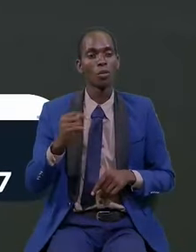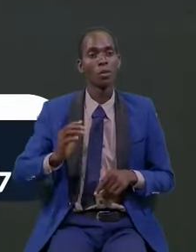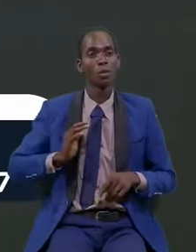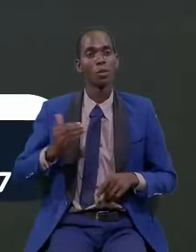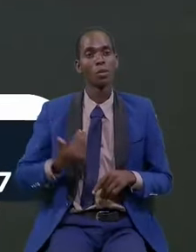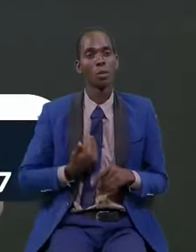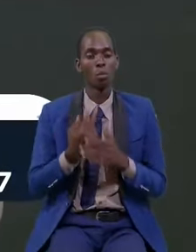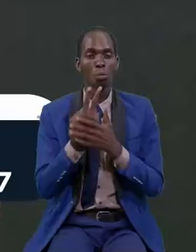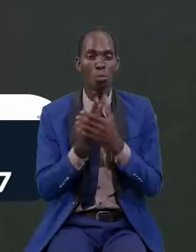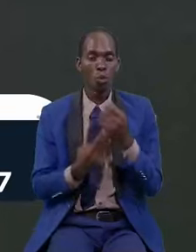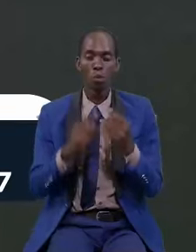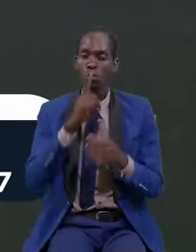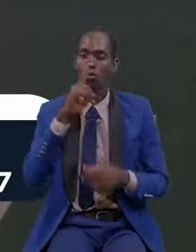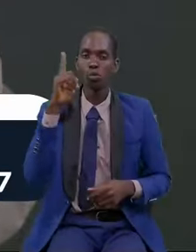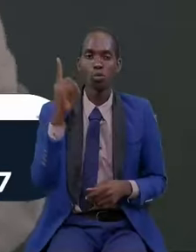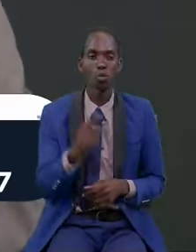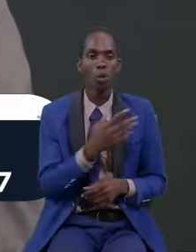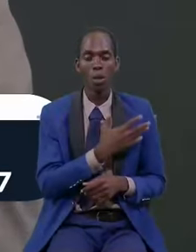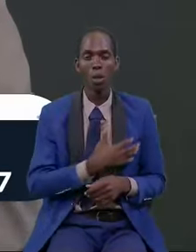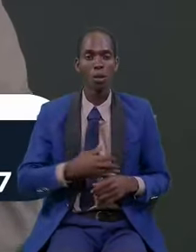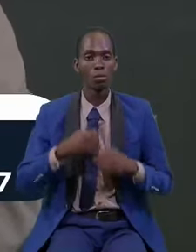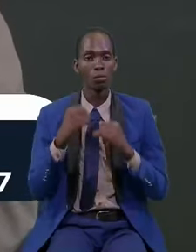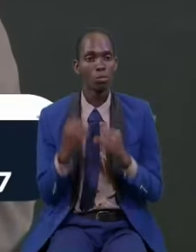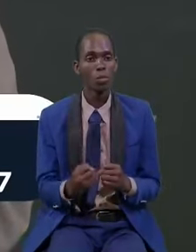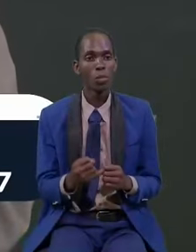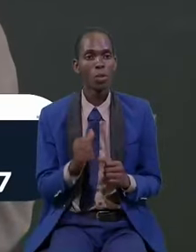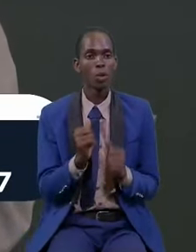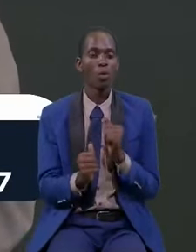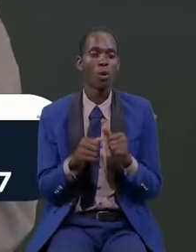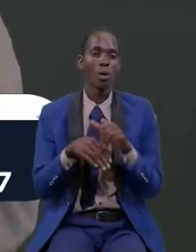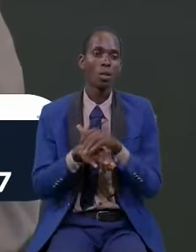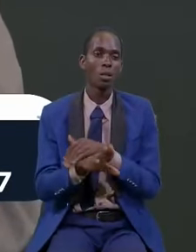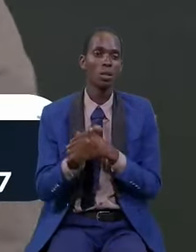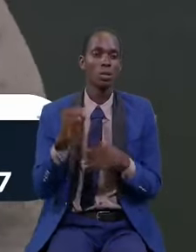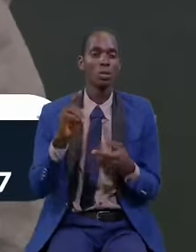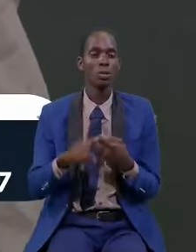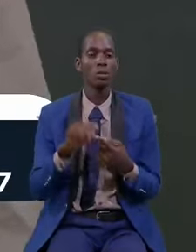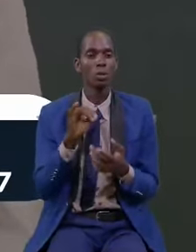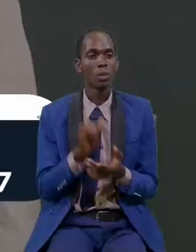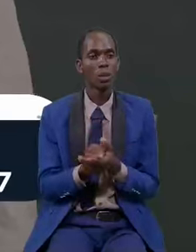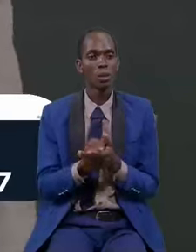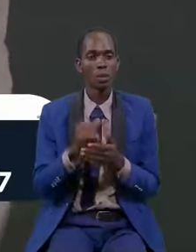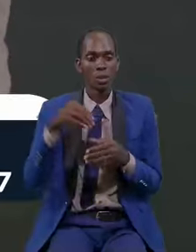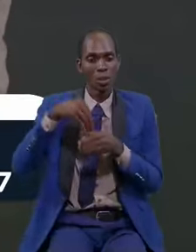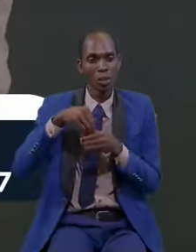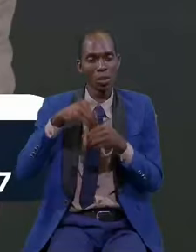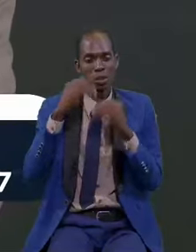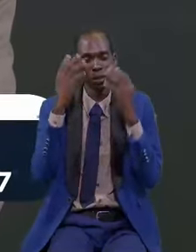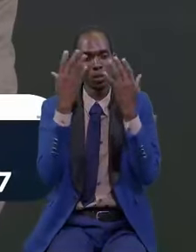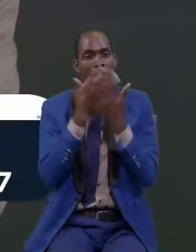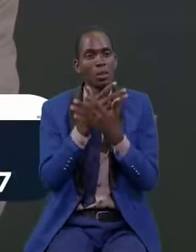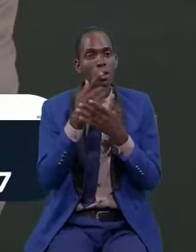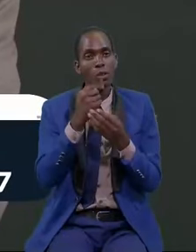et solide. Elle pénètre au-delà du voile. L'espérance que nous